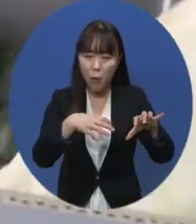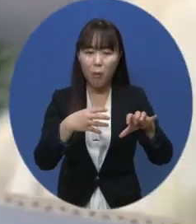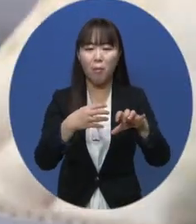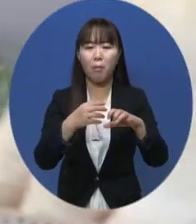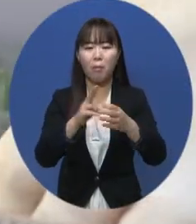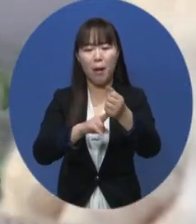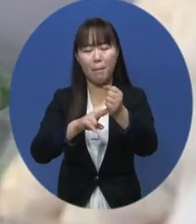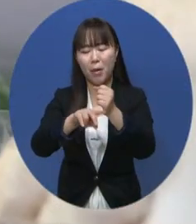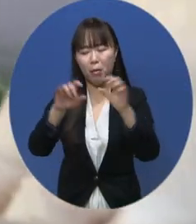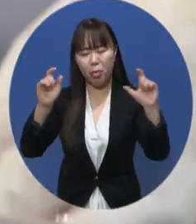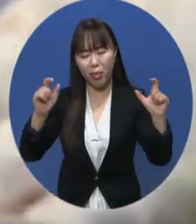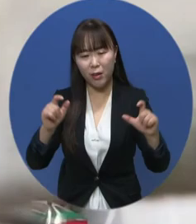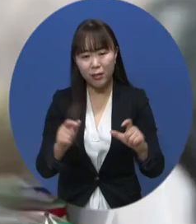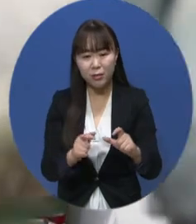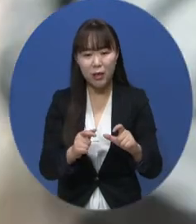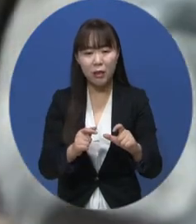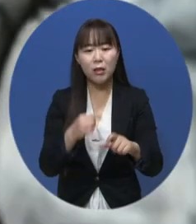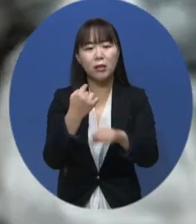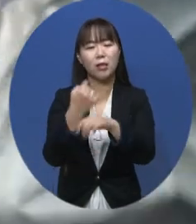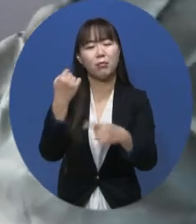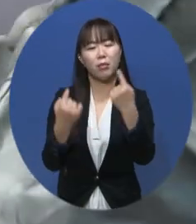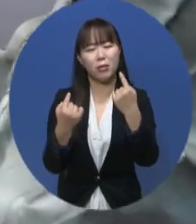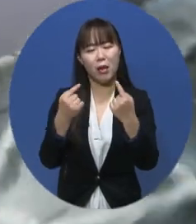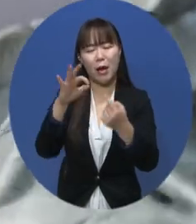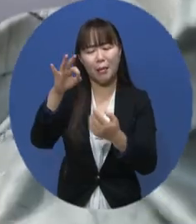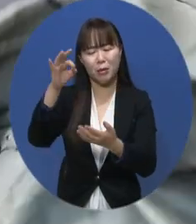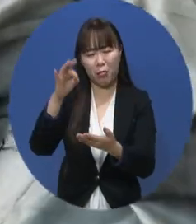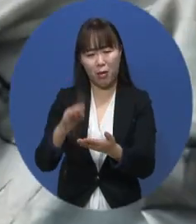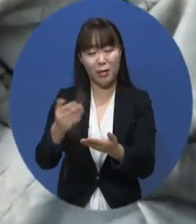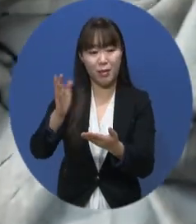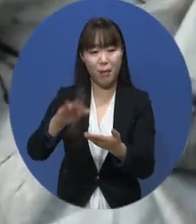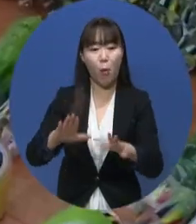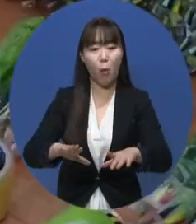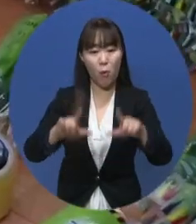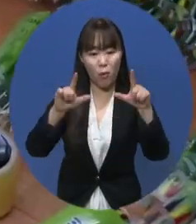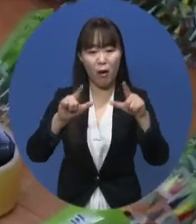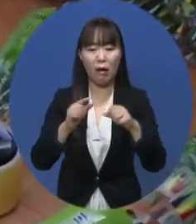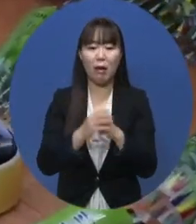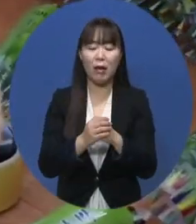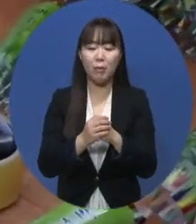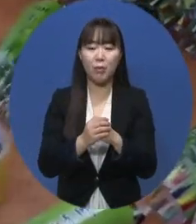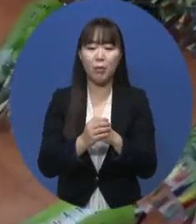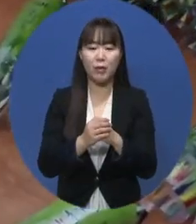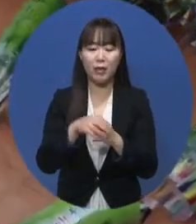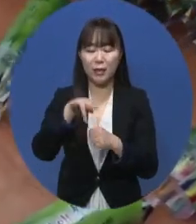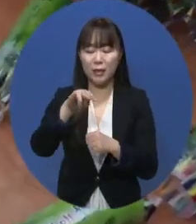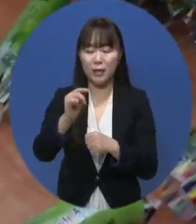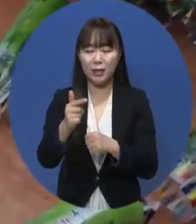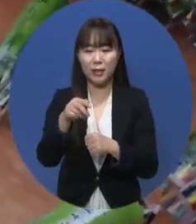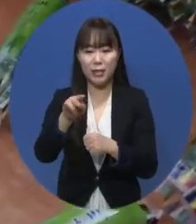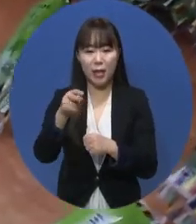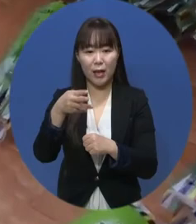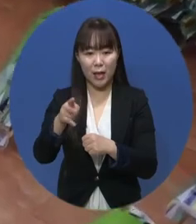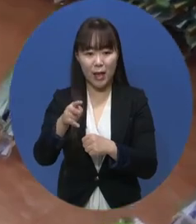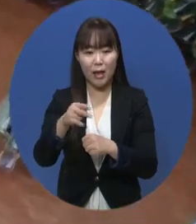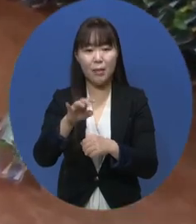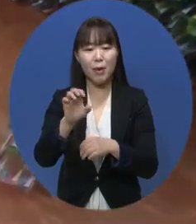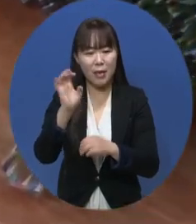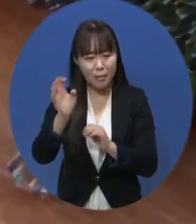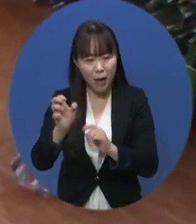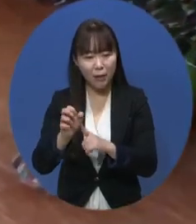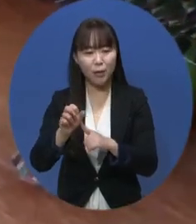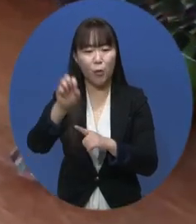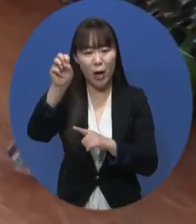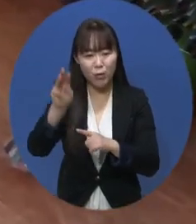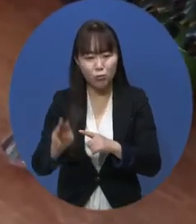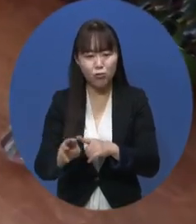소비처 판매 감소로 예년보다 값은 떨어졌으나 올해 들어 신세계 이마트 광주 로컬점과 세 군데 대형